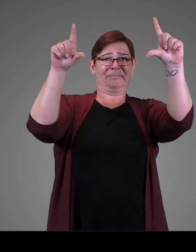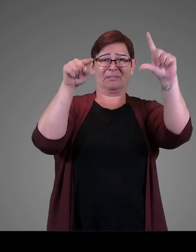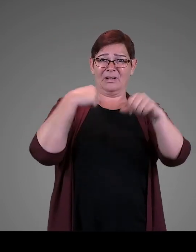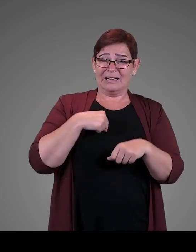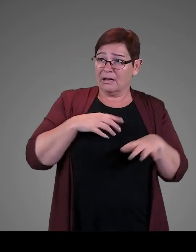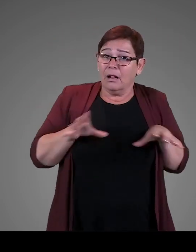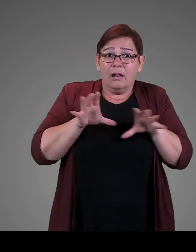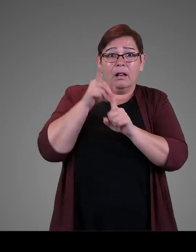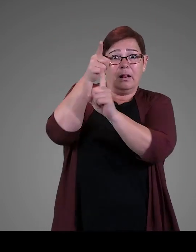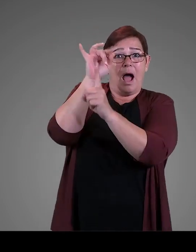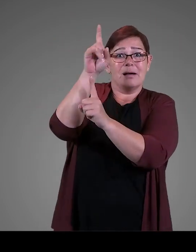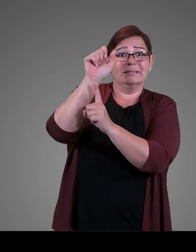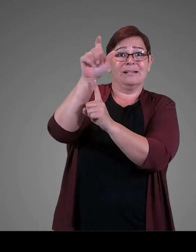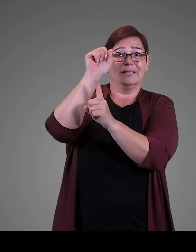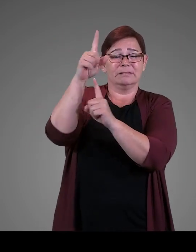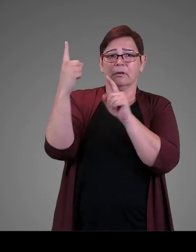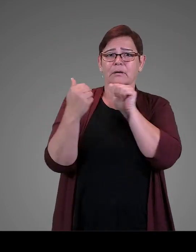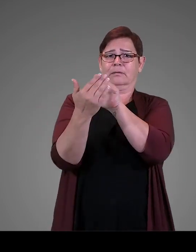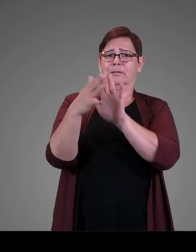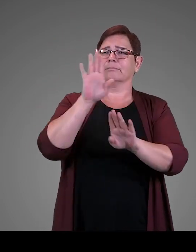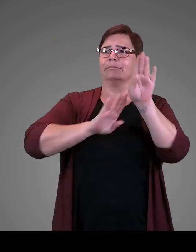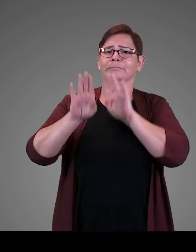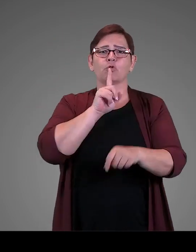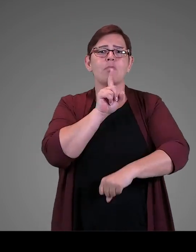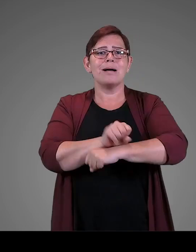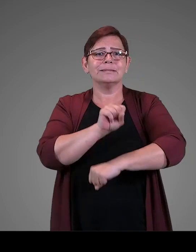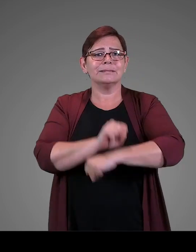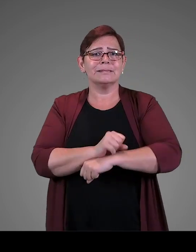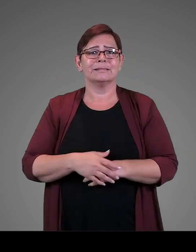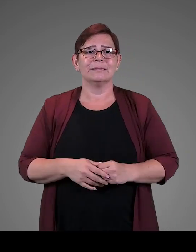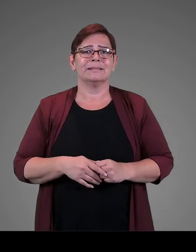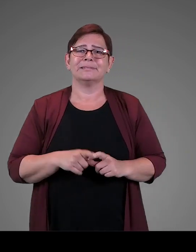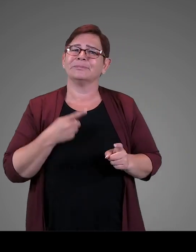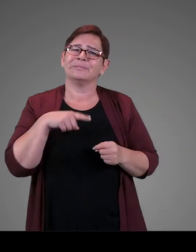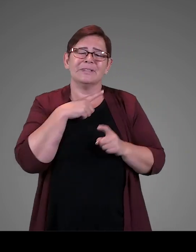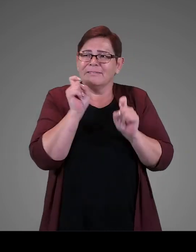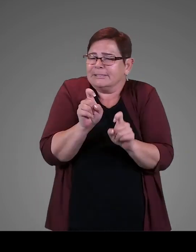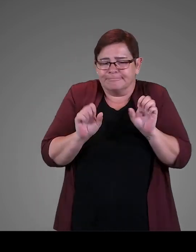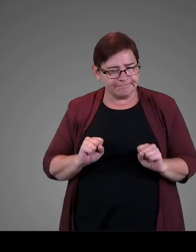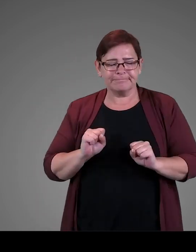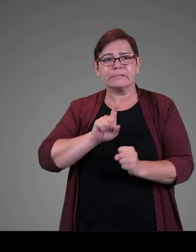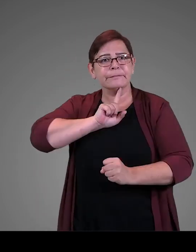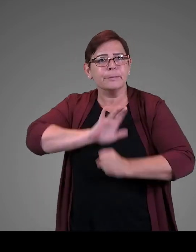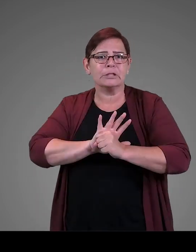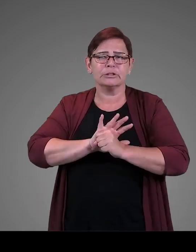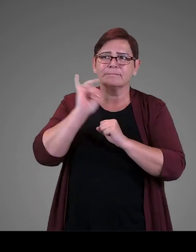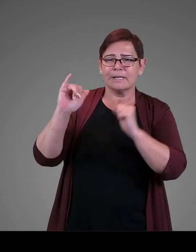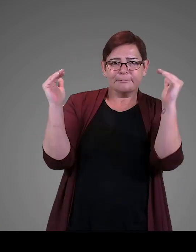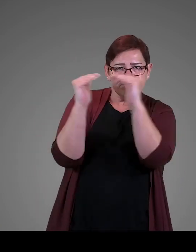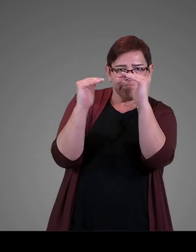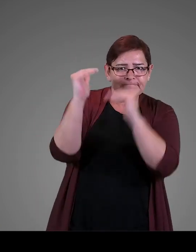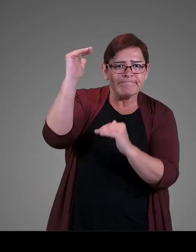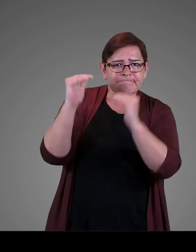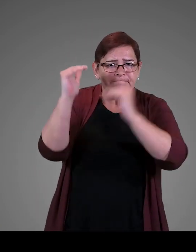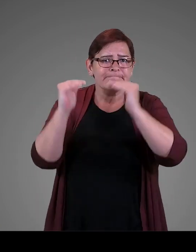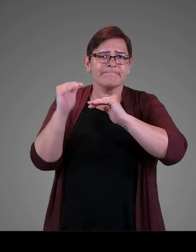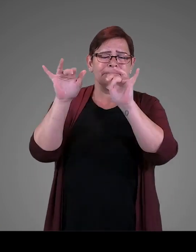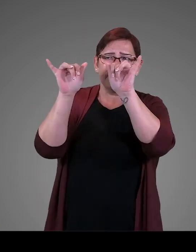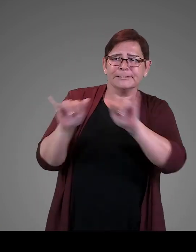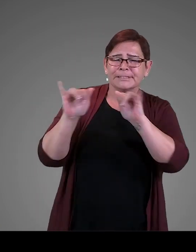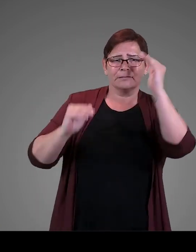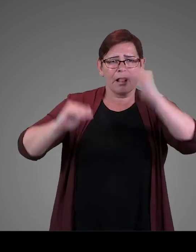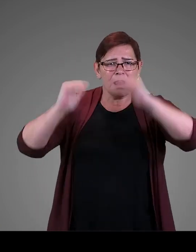affirmation de ces injustices-là, de ces inégalités-là, de constantes pour se